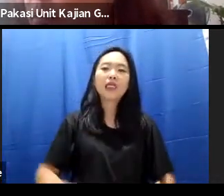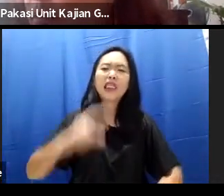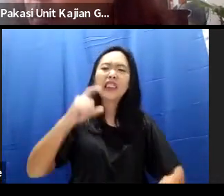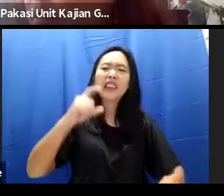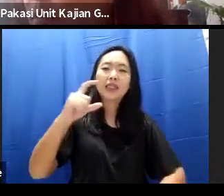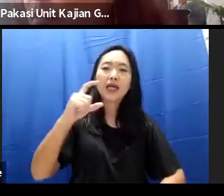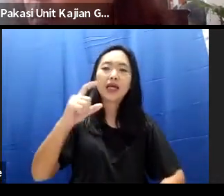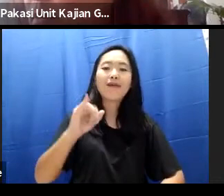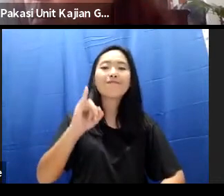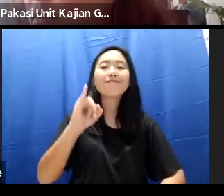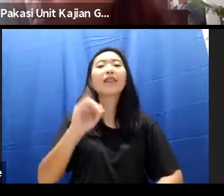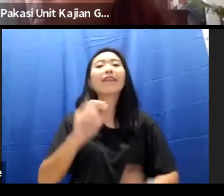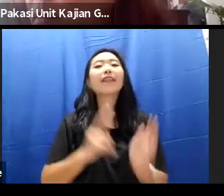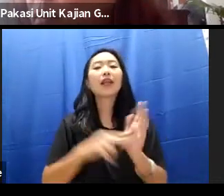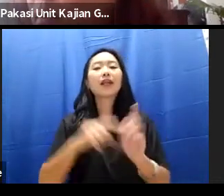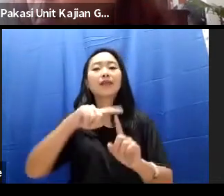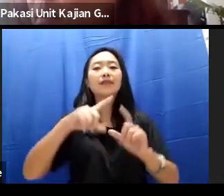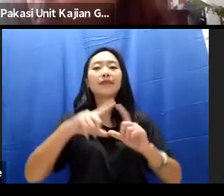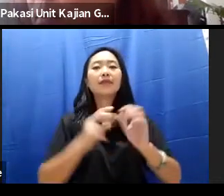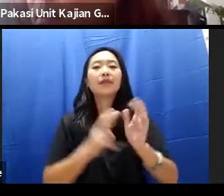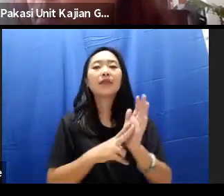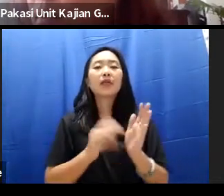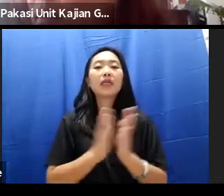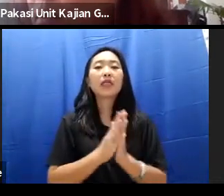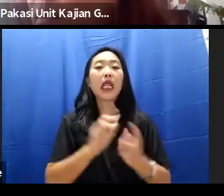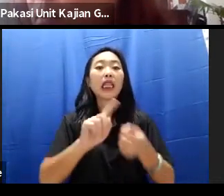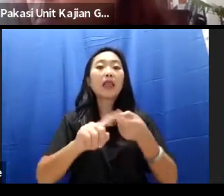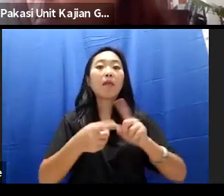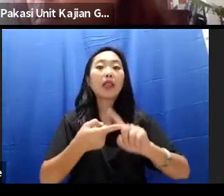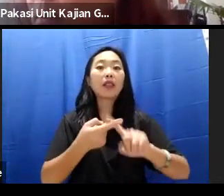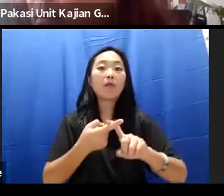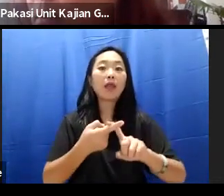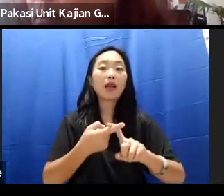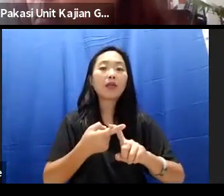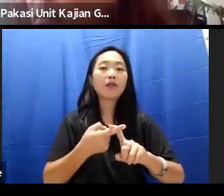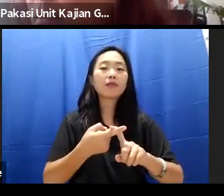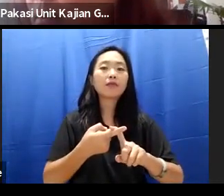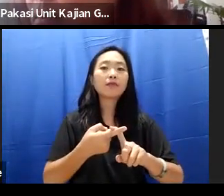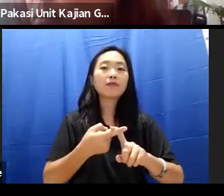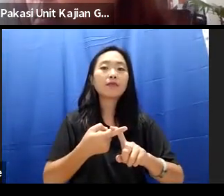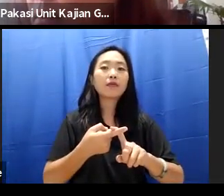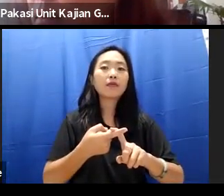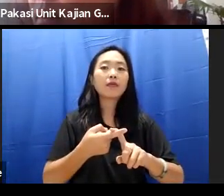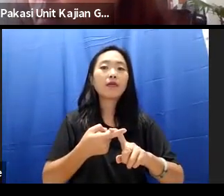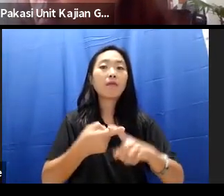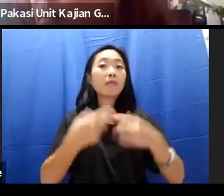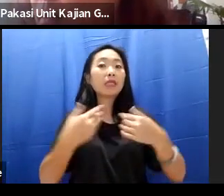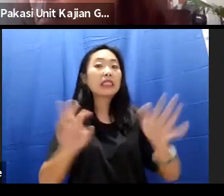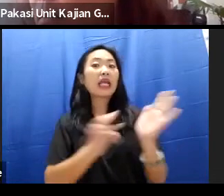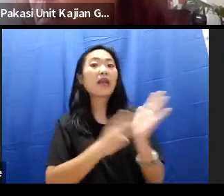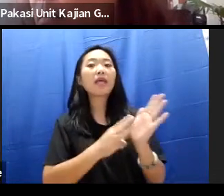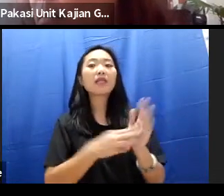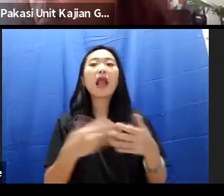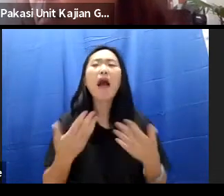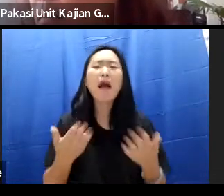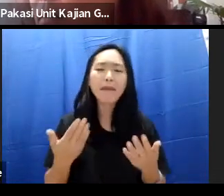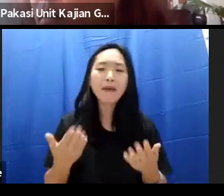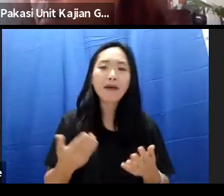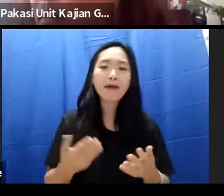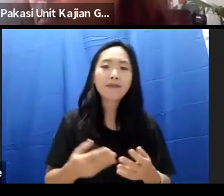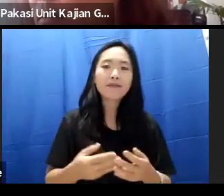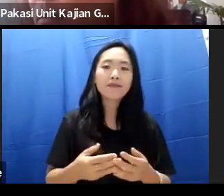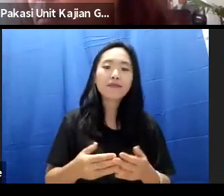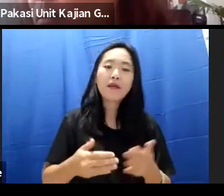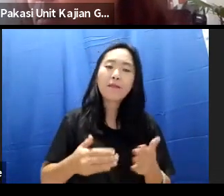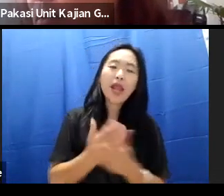dan juga teman-teman untuk mengatasi hambatan dari tantangan-tantangan yang sudah disebutkan tadi adalah melalui Sekolah Pemikiran